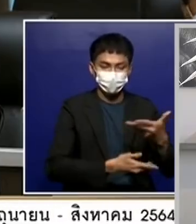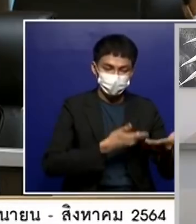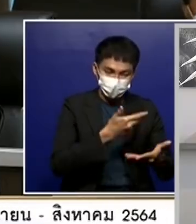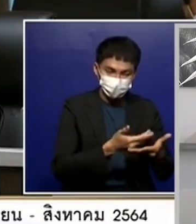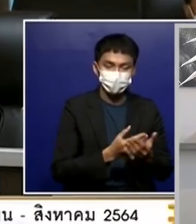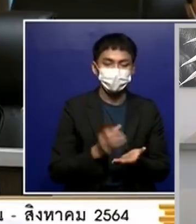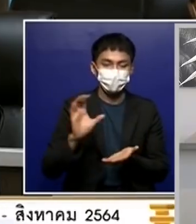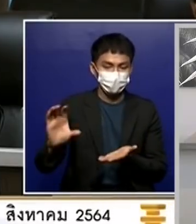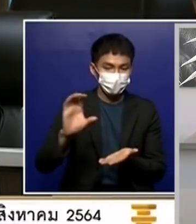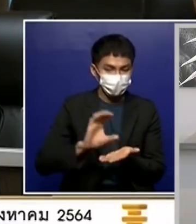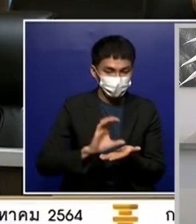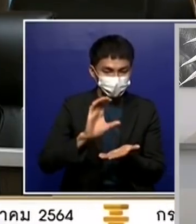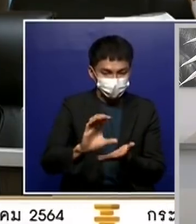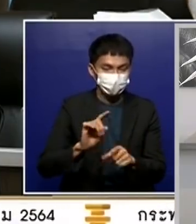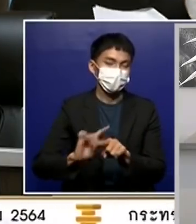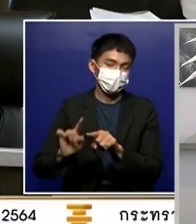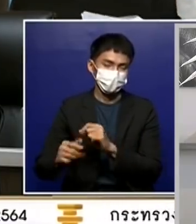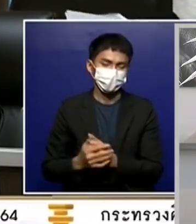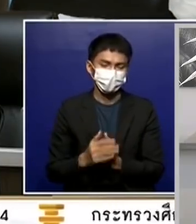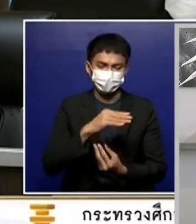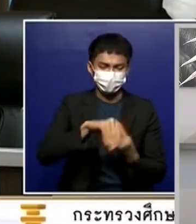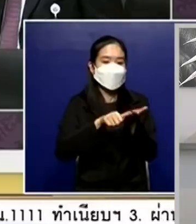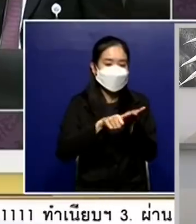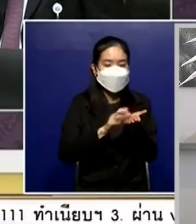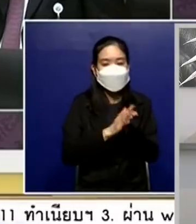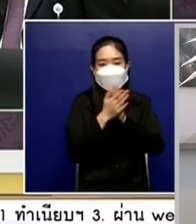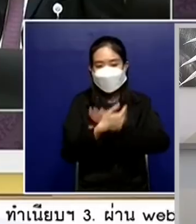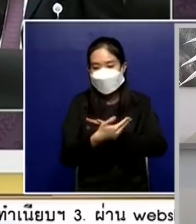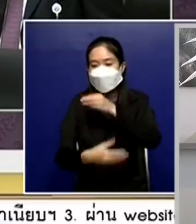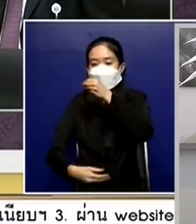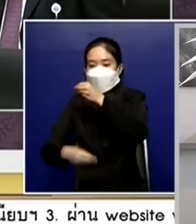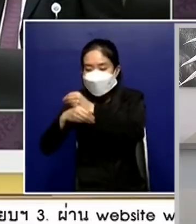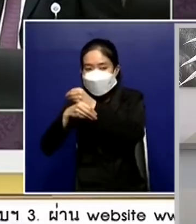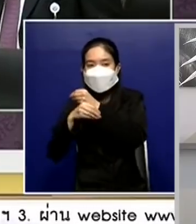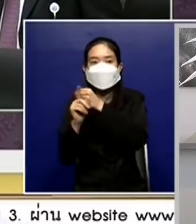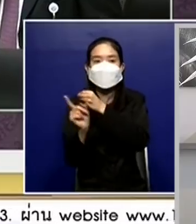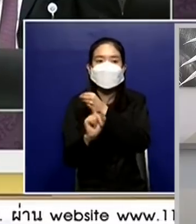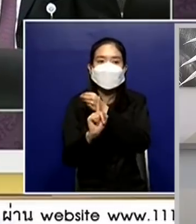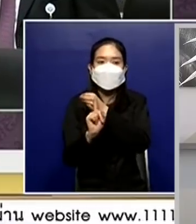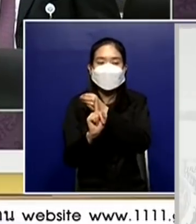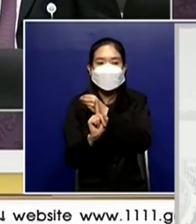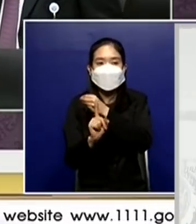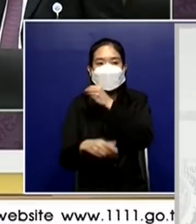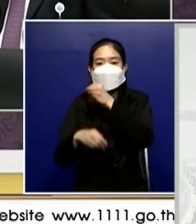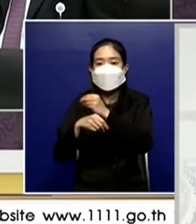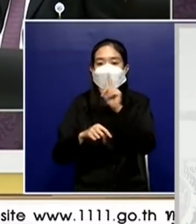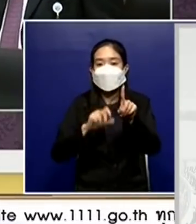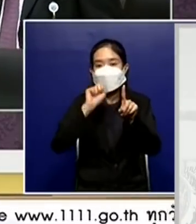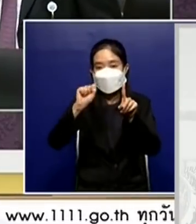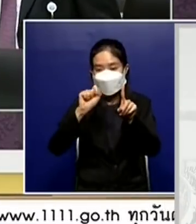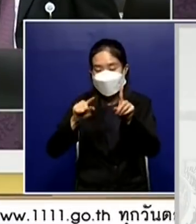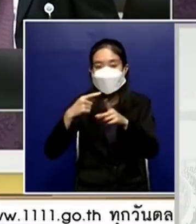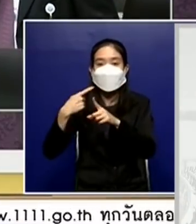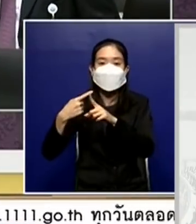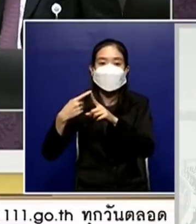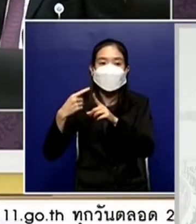ลงอีกเนี่ยก็อาจจะไม่จำเป็นต้องกู ้ หรืออาจจะนำไปสนับสนุนด้านอื่นแทนอย่างเช่นการฟื้นฟูเศรษฐกิจเป็นต้นนะครับ ครับคืองบปี65เนี่ยก็ในมุมฝ่